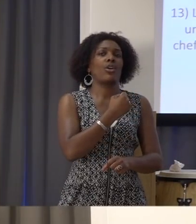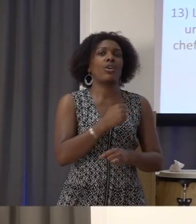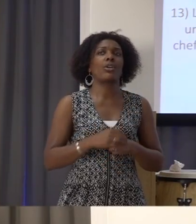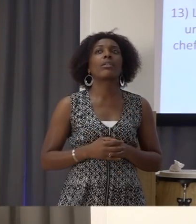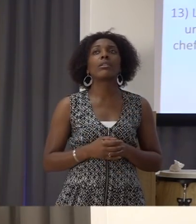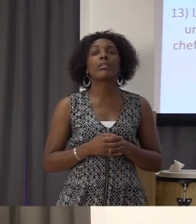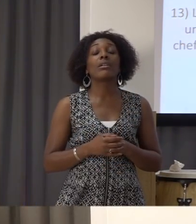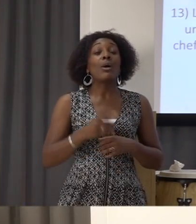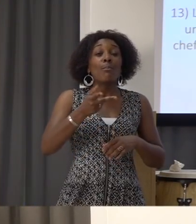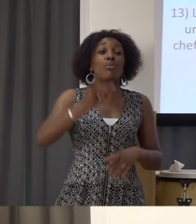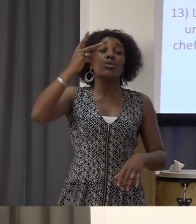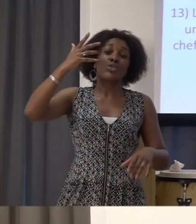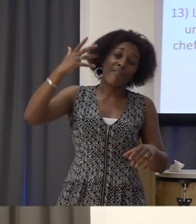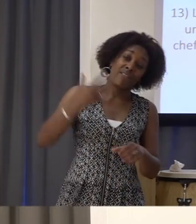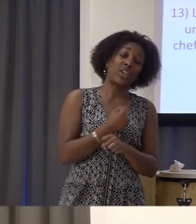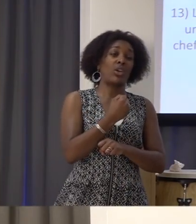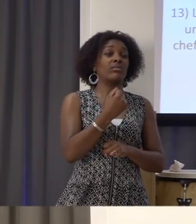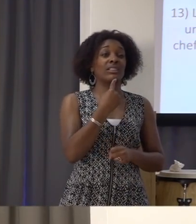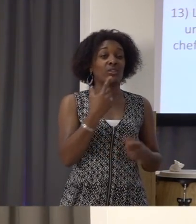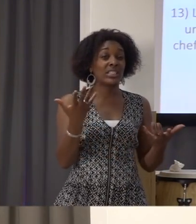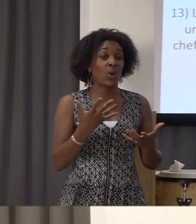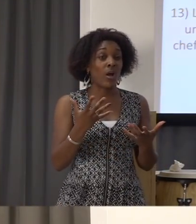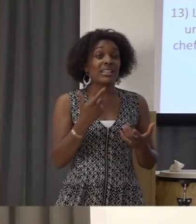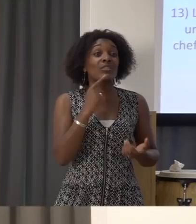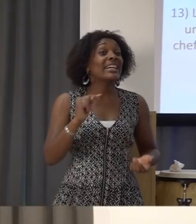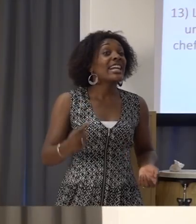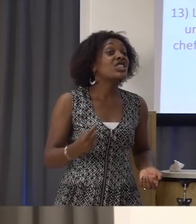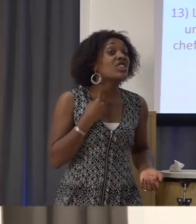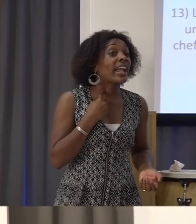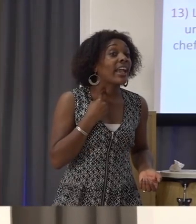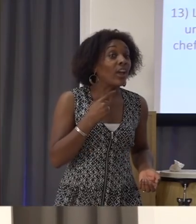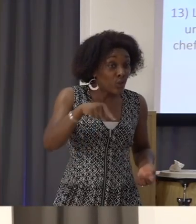Ce qui veut dire que l'échec n'est pas au programme.